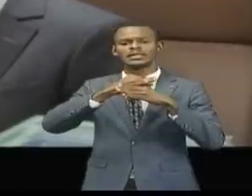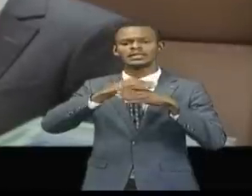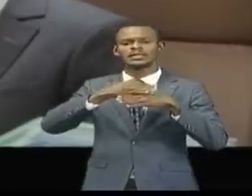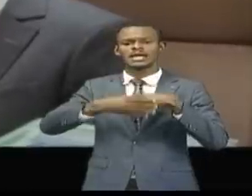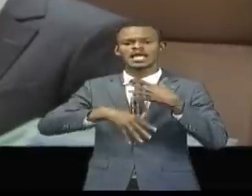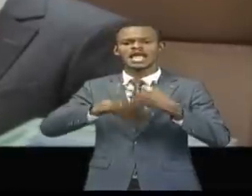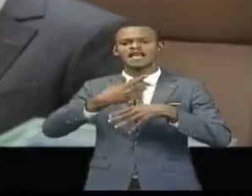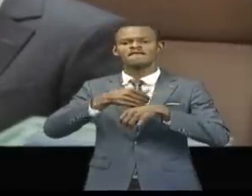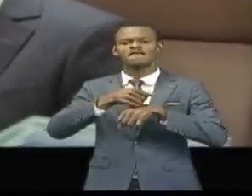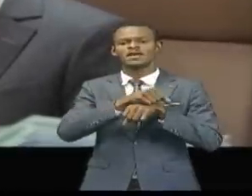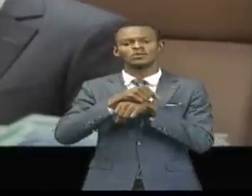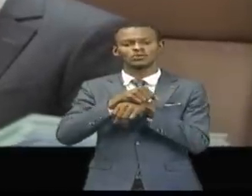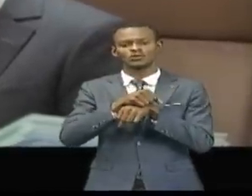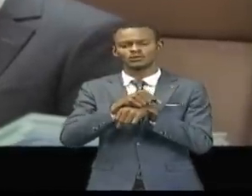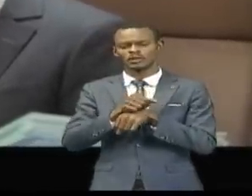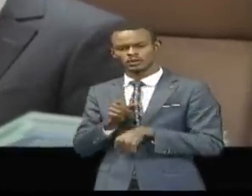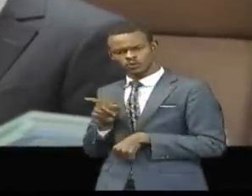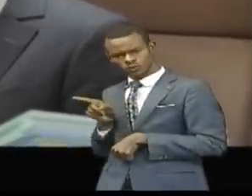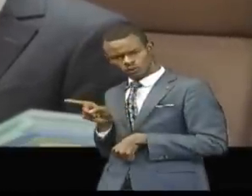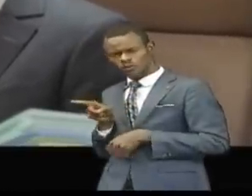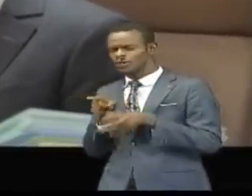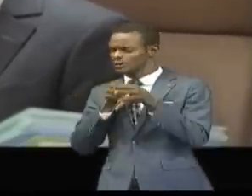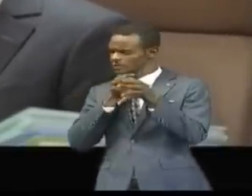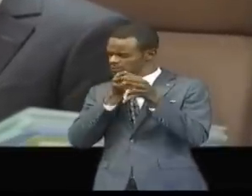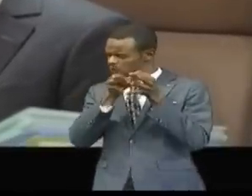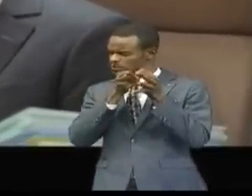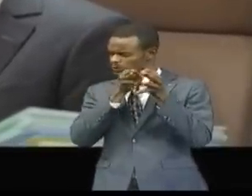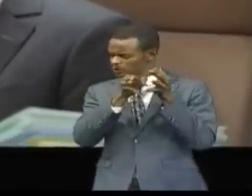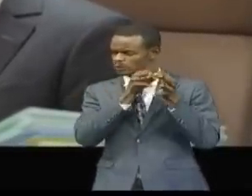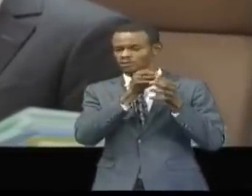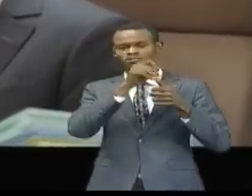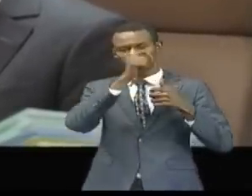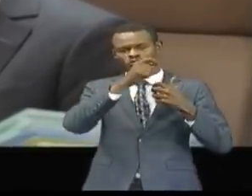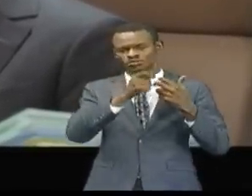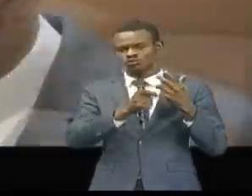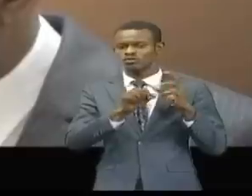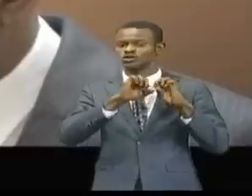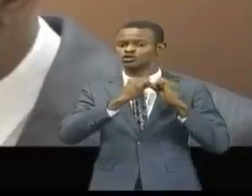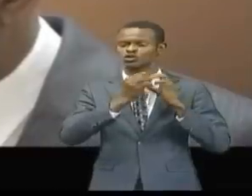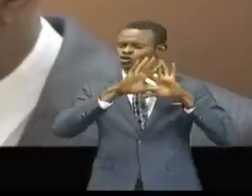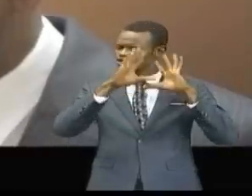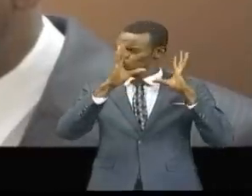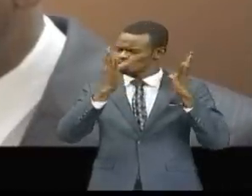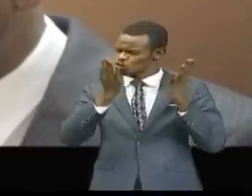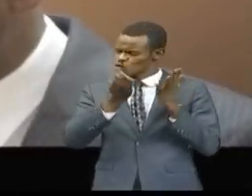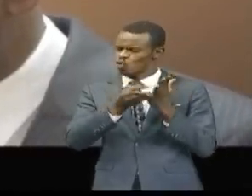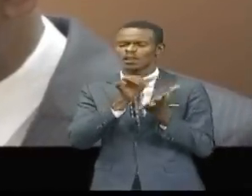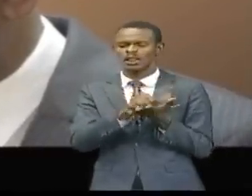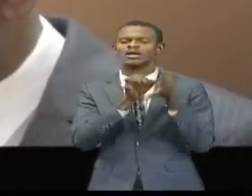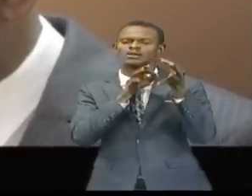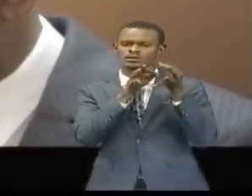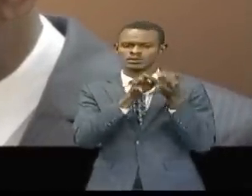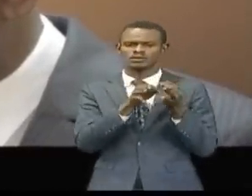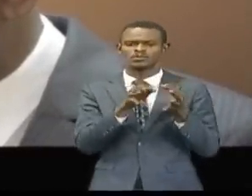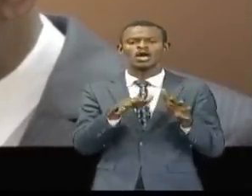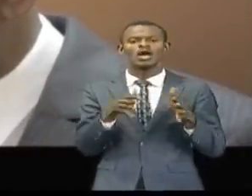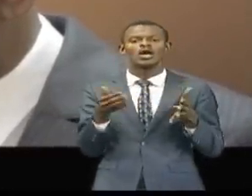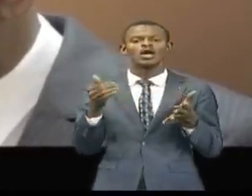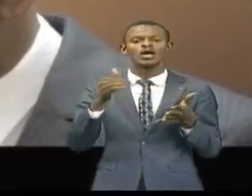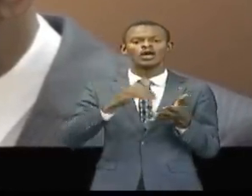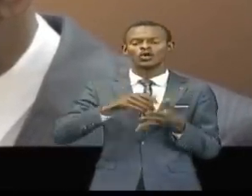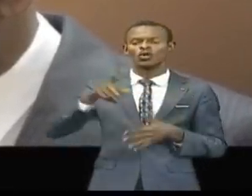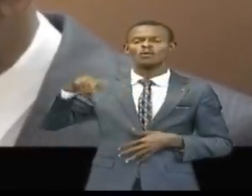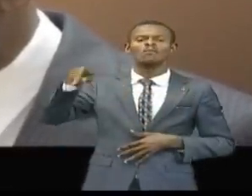la situation sécuritaire dans quelques provinces et a mis en exergue les faits suivants.